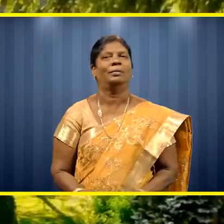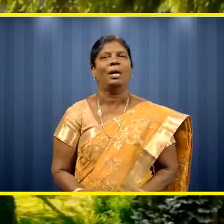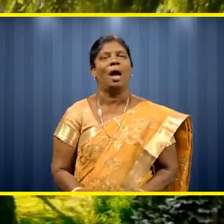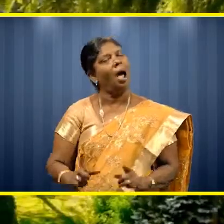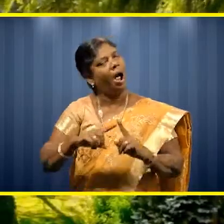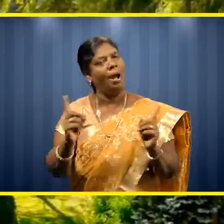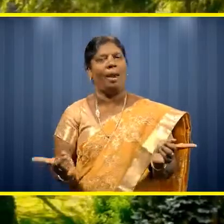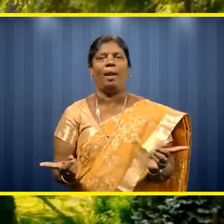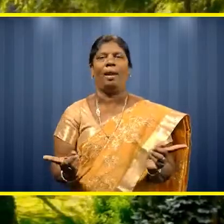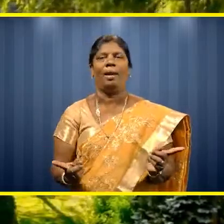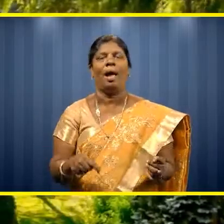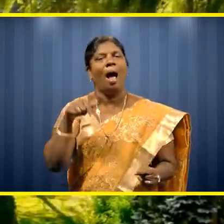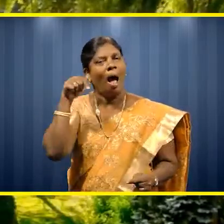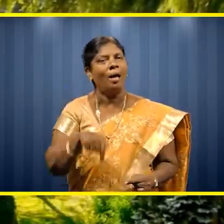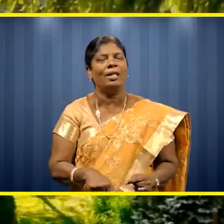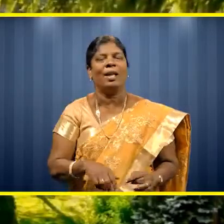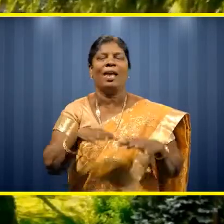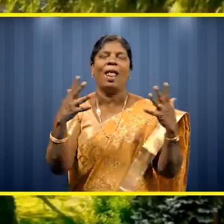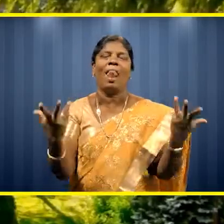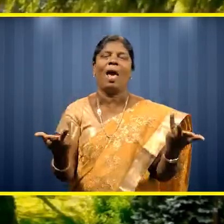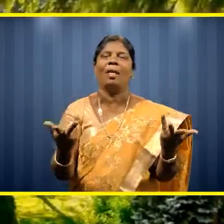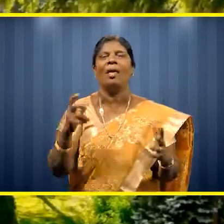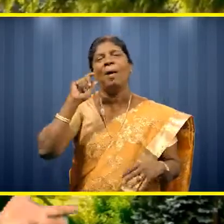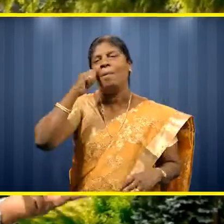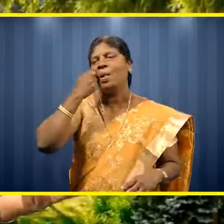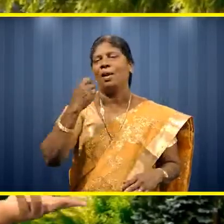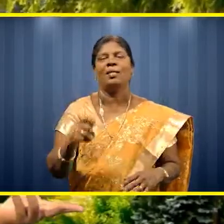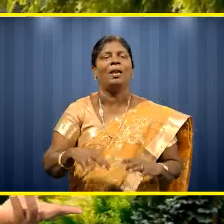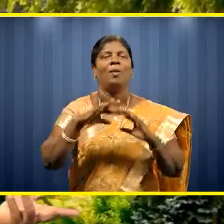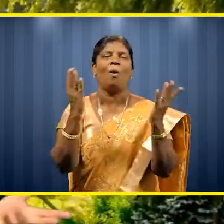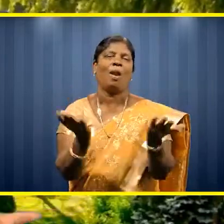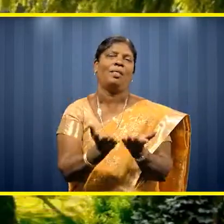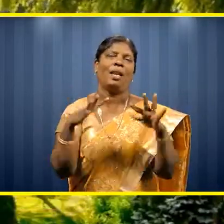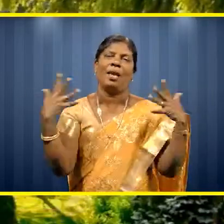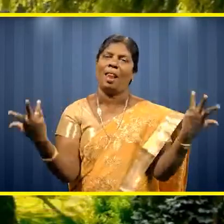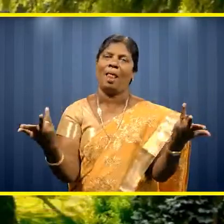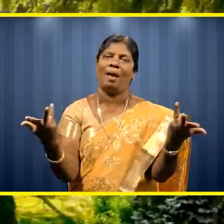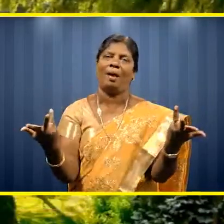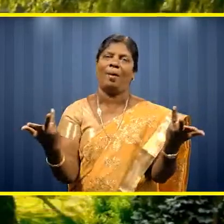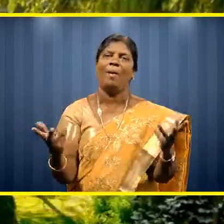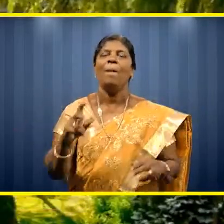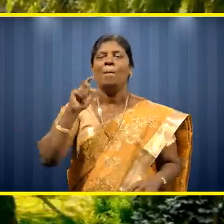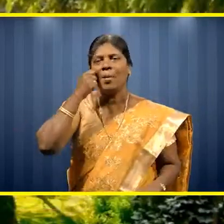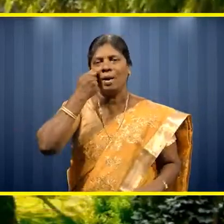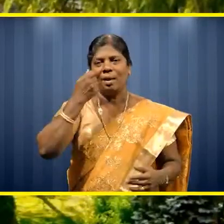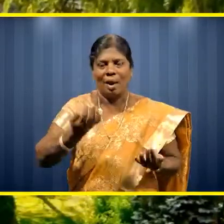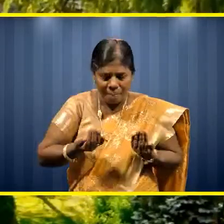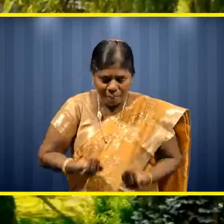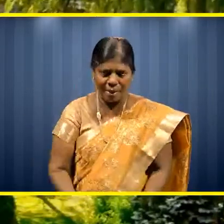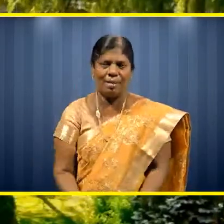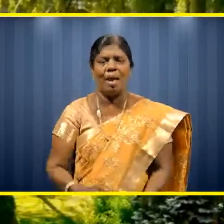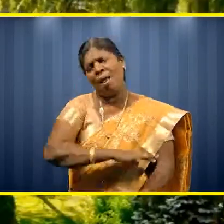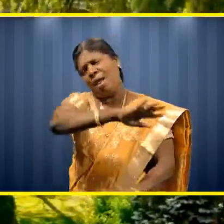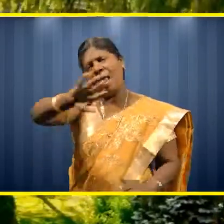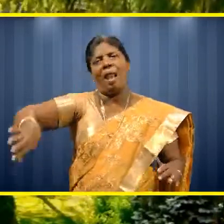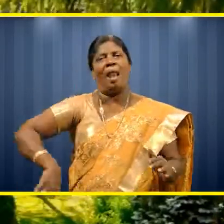முடியாது, ஆனால் அது இல்லாத ஒரு மனிதன் கூட உலகத்தில் இல்லை. மனிதனாய்